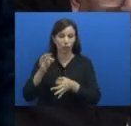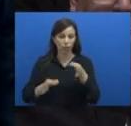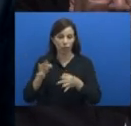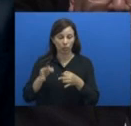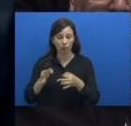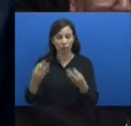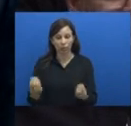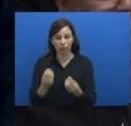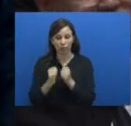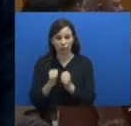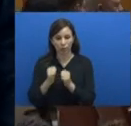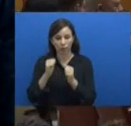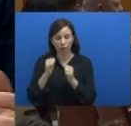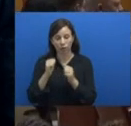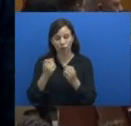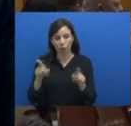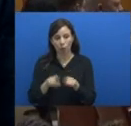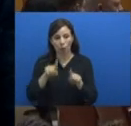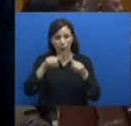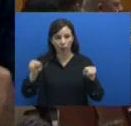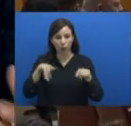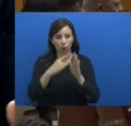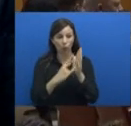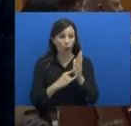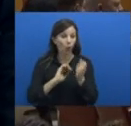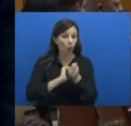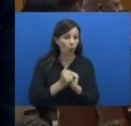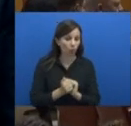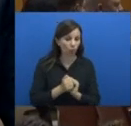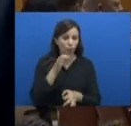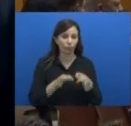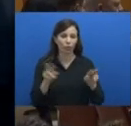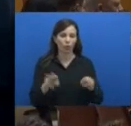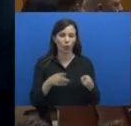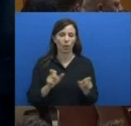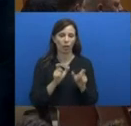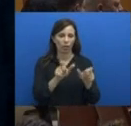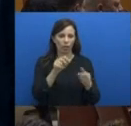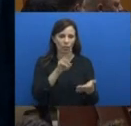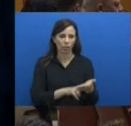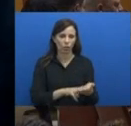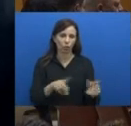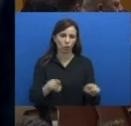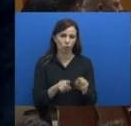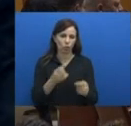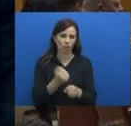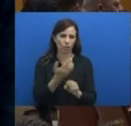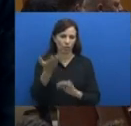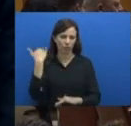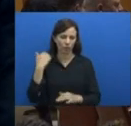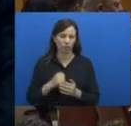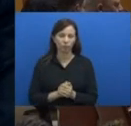من مثل غانتس وسعر وغيرهم قد عبروا عن الحاجة الماسة